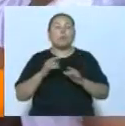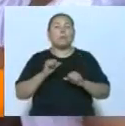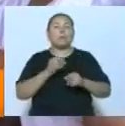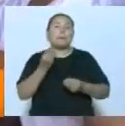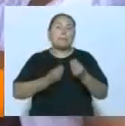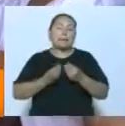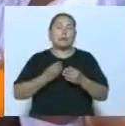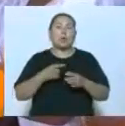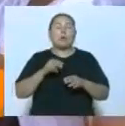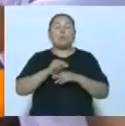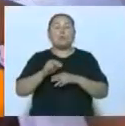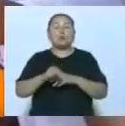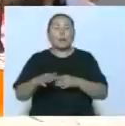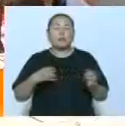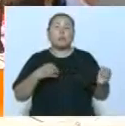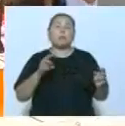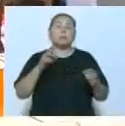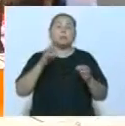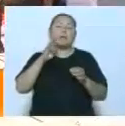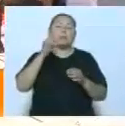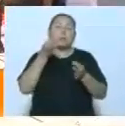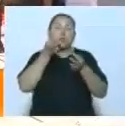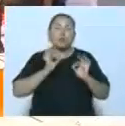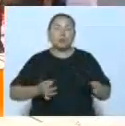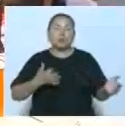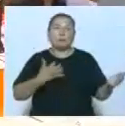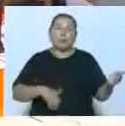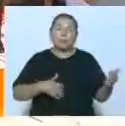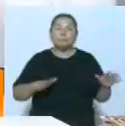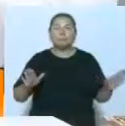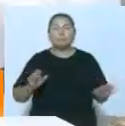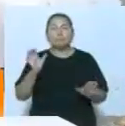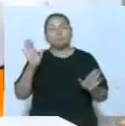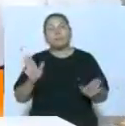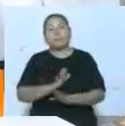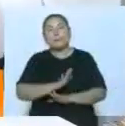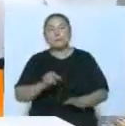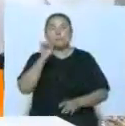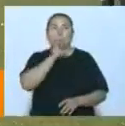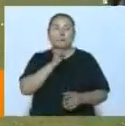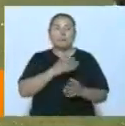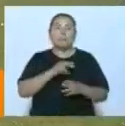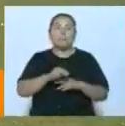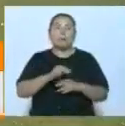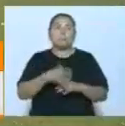приобщают к народному музыкальному искусству. В освоении культурных ценностей ребятам помогают 50 наставников.